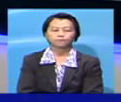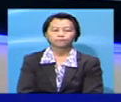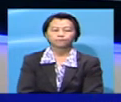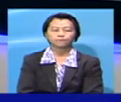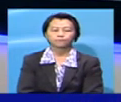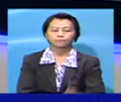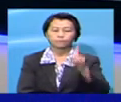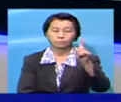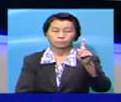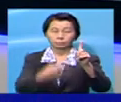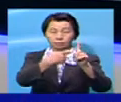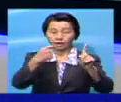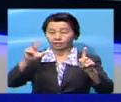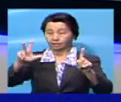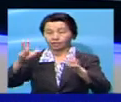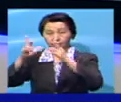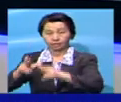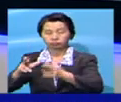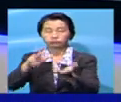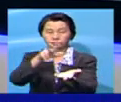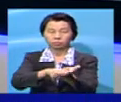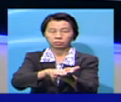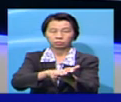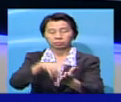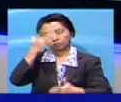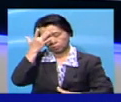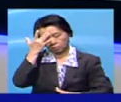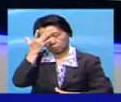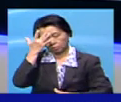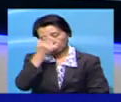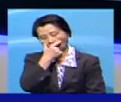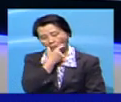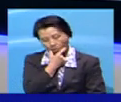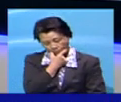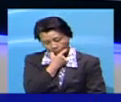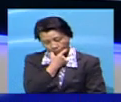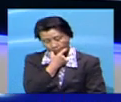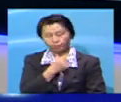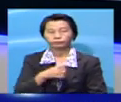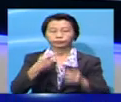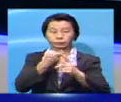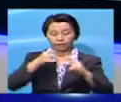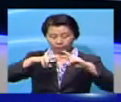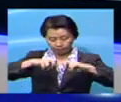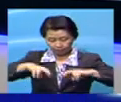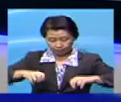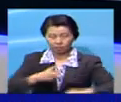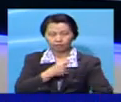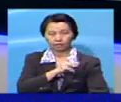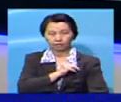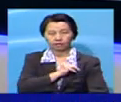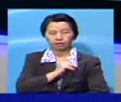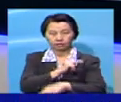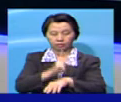satu daripada tiga rakyat di negara ini disahkan mengalami penyakit kemurungan malahan menurut hasil kajian kesihatan morbiditi